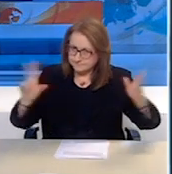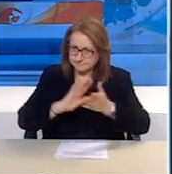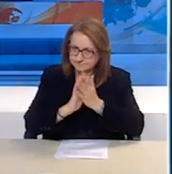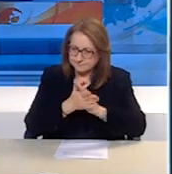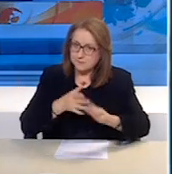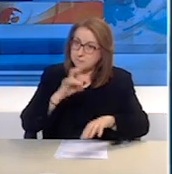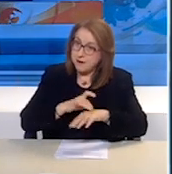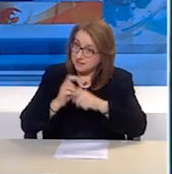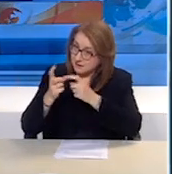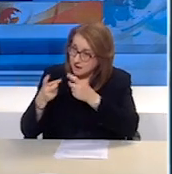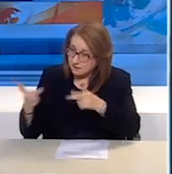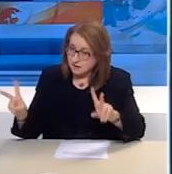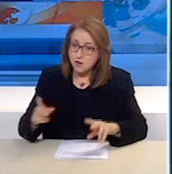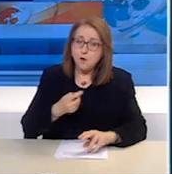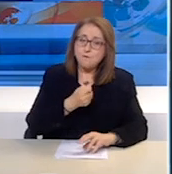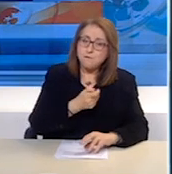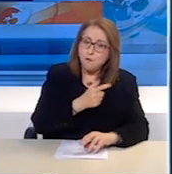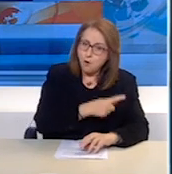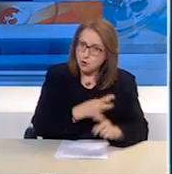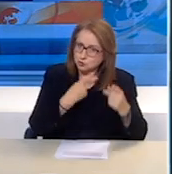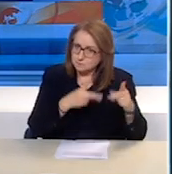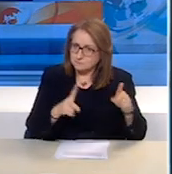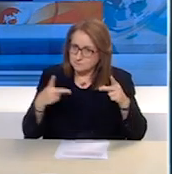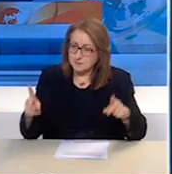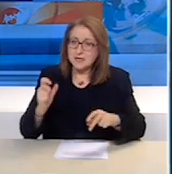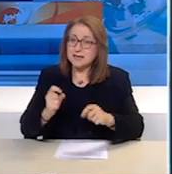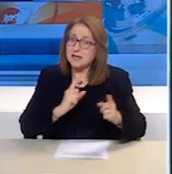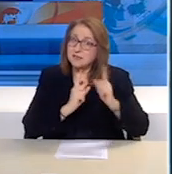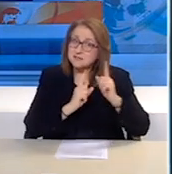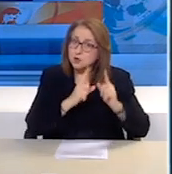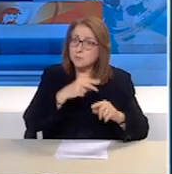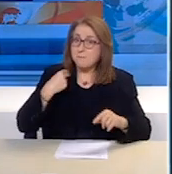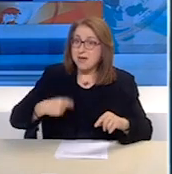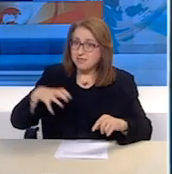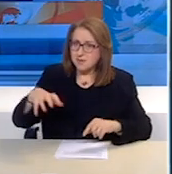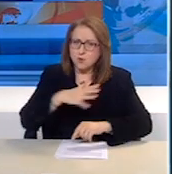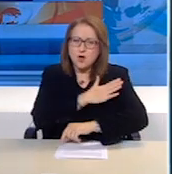σε συνεννόηση με τις δημοτικές αρχές στο Δήμο Καστοριάς, Ορεστίδος,